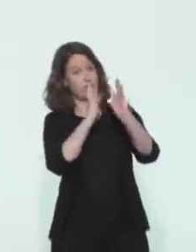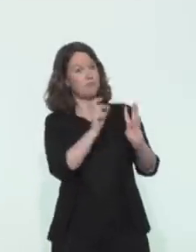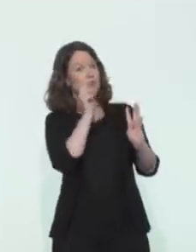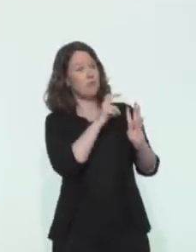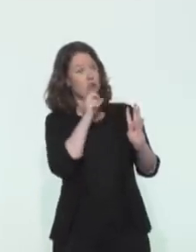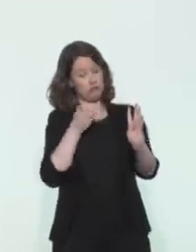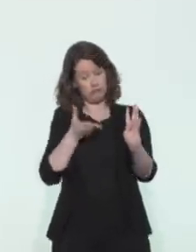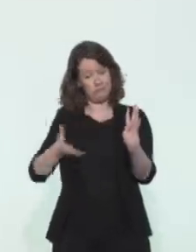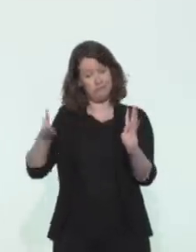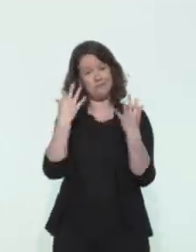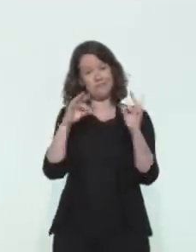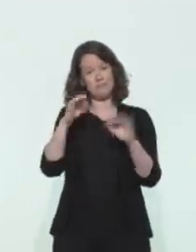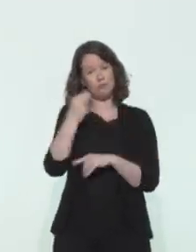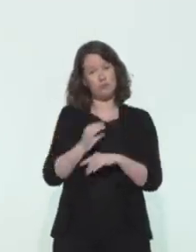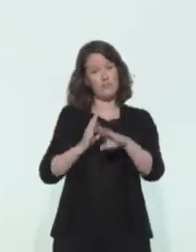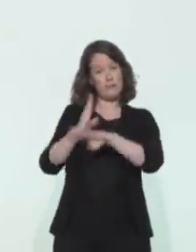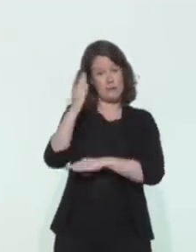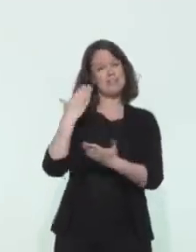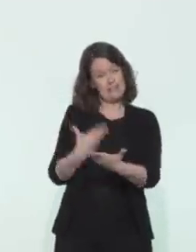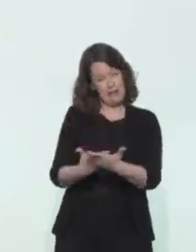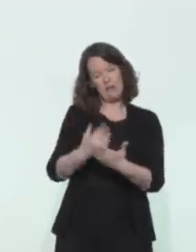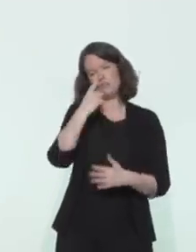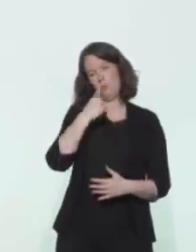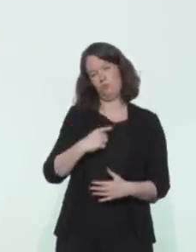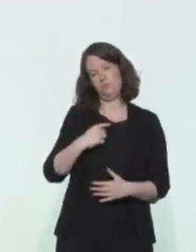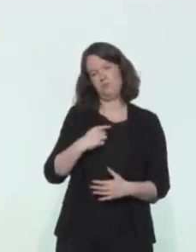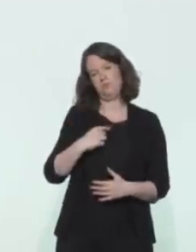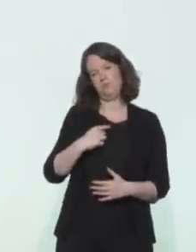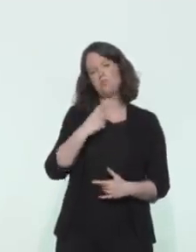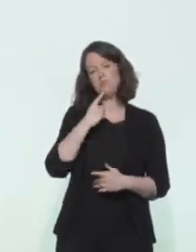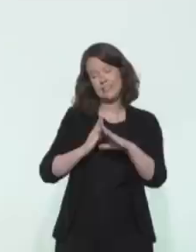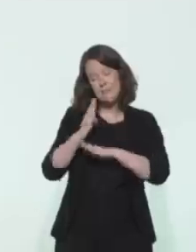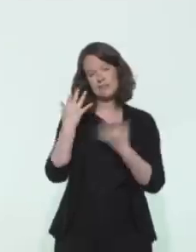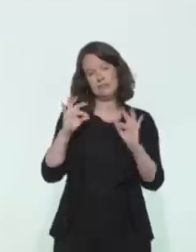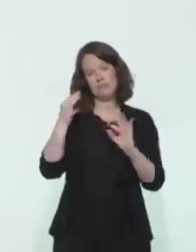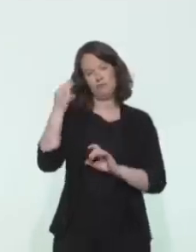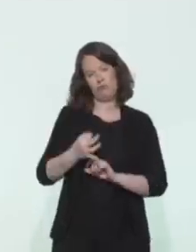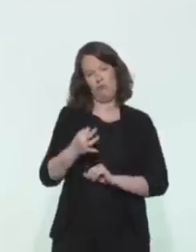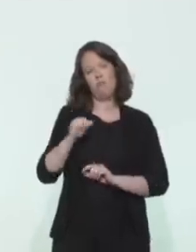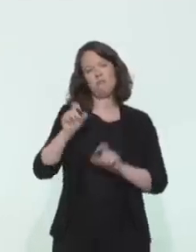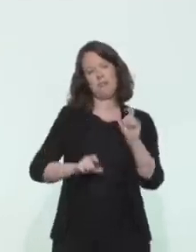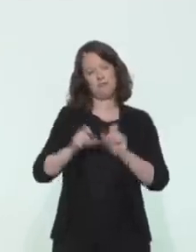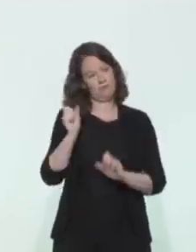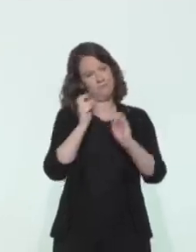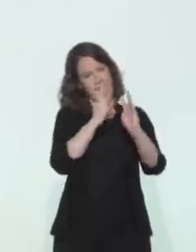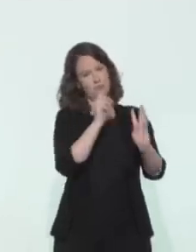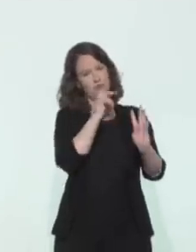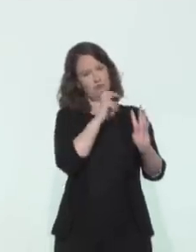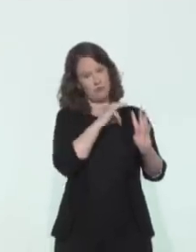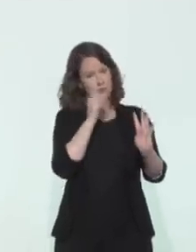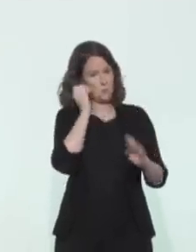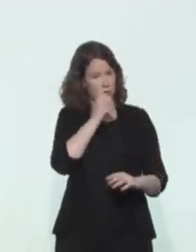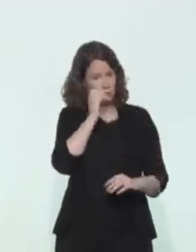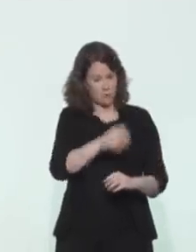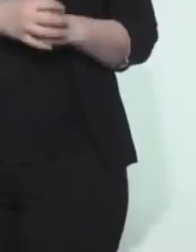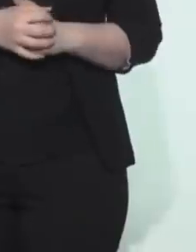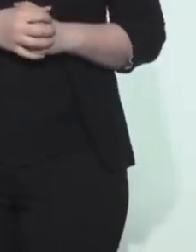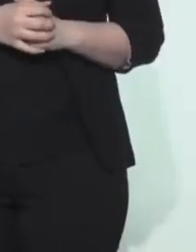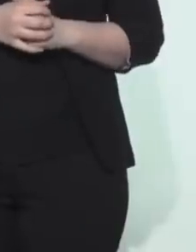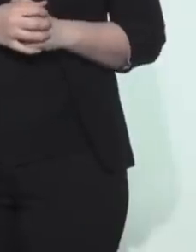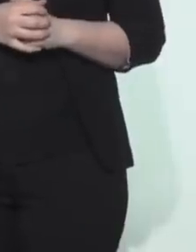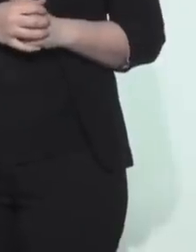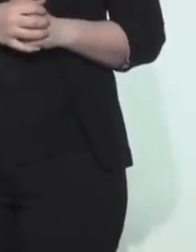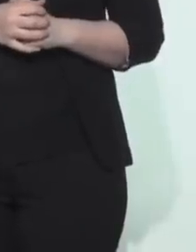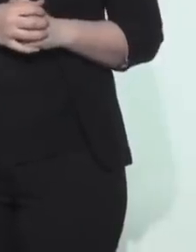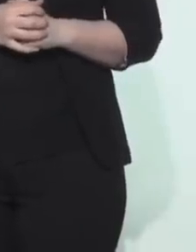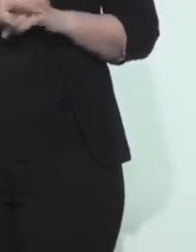département qui sont liées à une suspicion d'infection à coronavirus. Quelques précautions à nouveau d'usage très pratiques. Vous